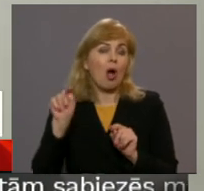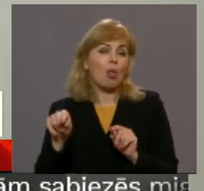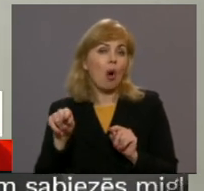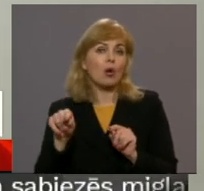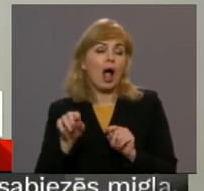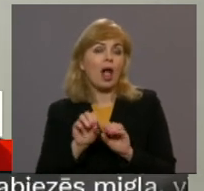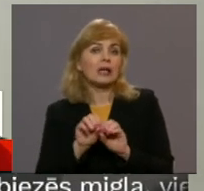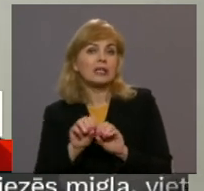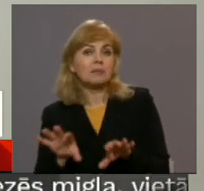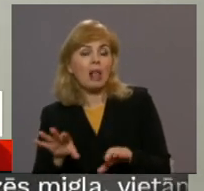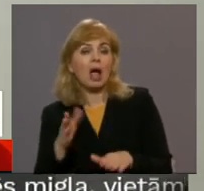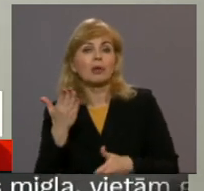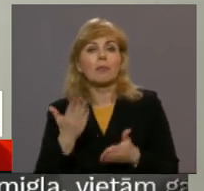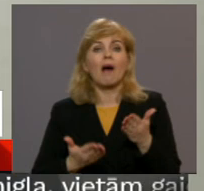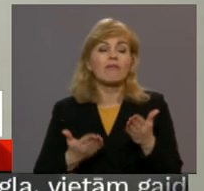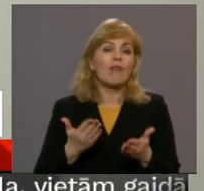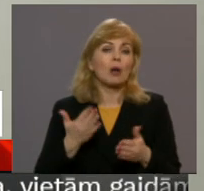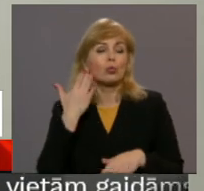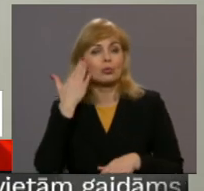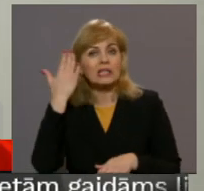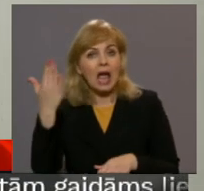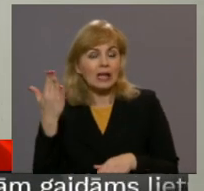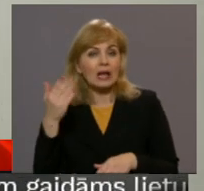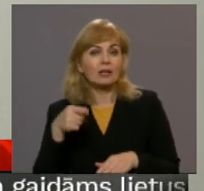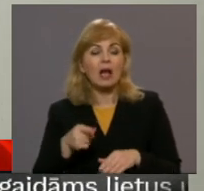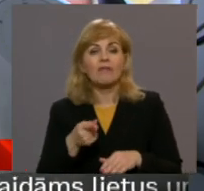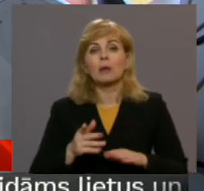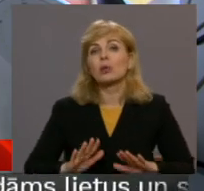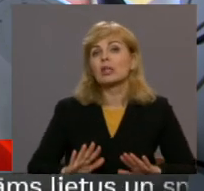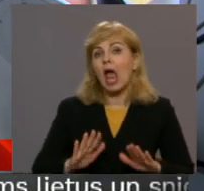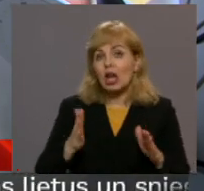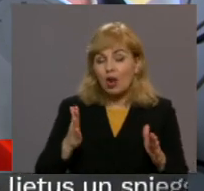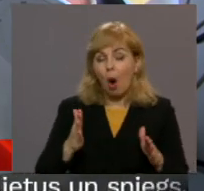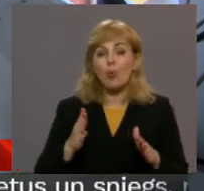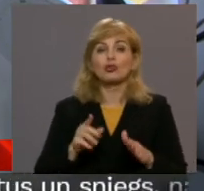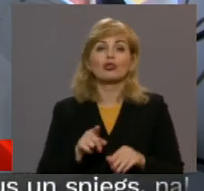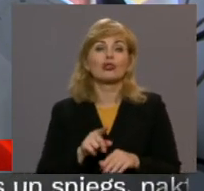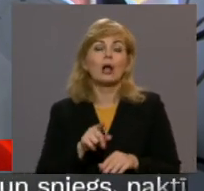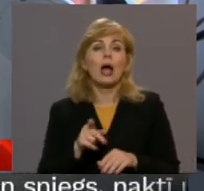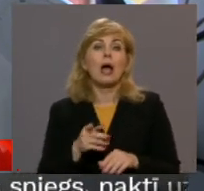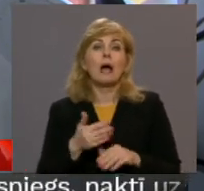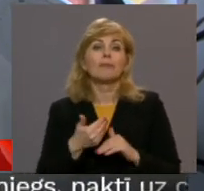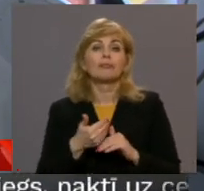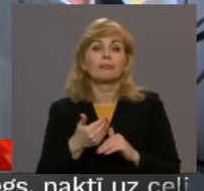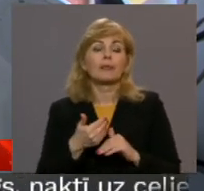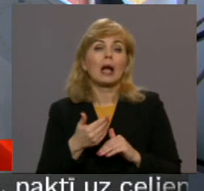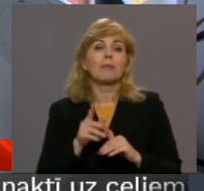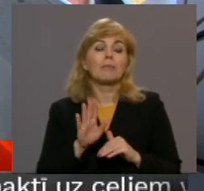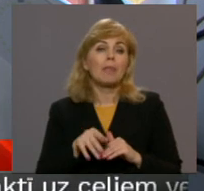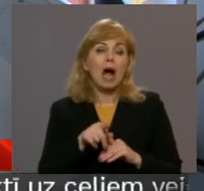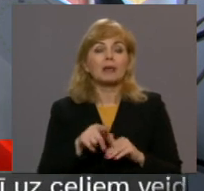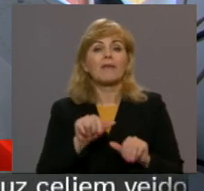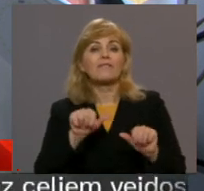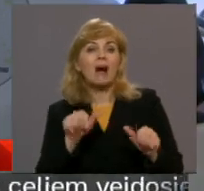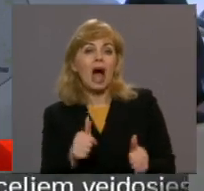var cerēt, ka varbūt ka tas ir tikai tāds nejaušības efekts. Vīrusa variants, kuram